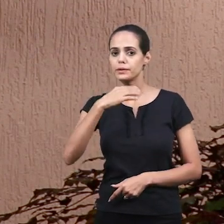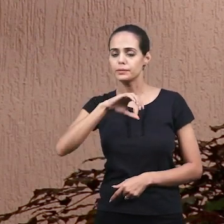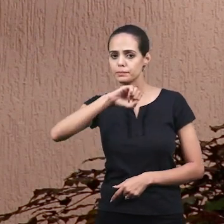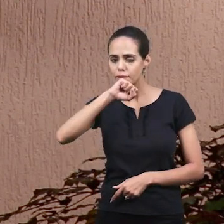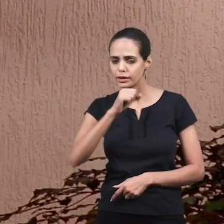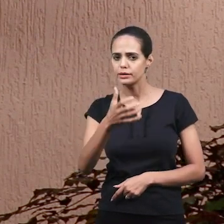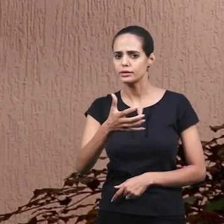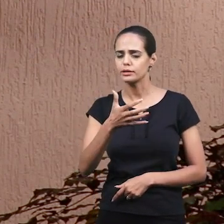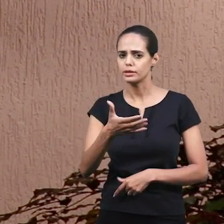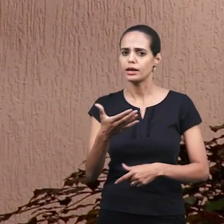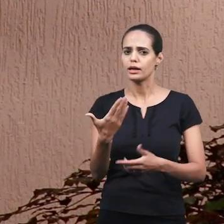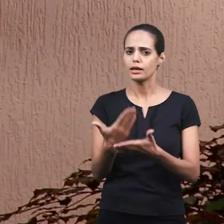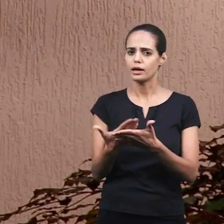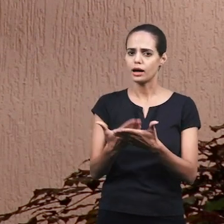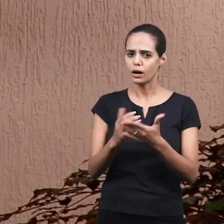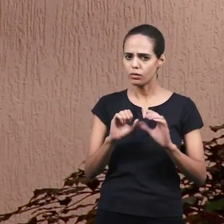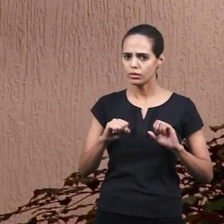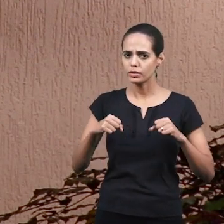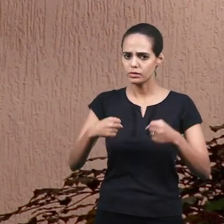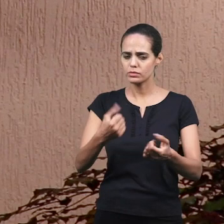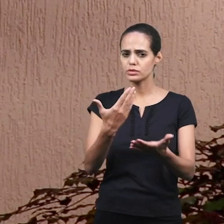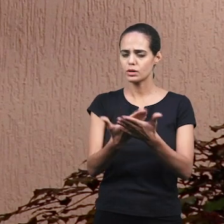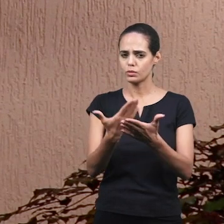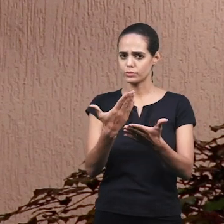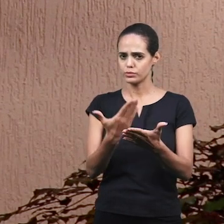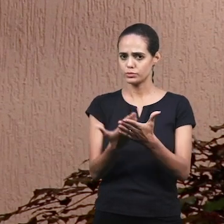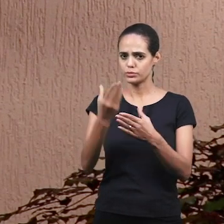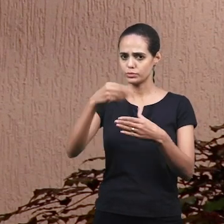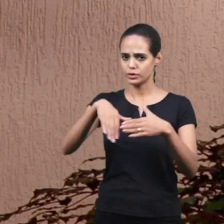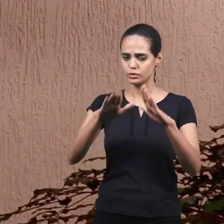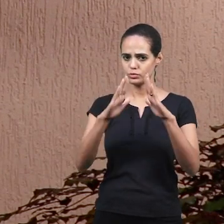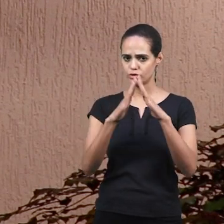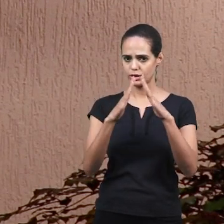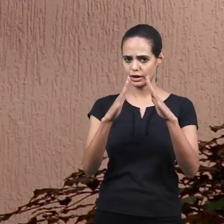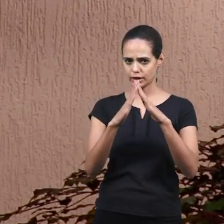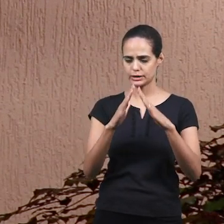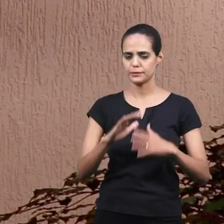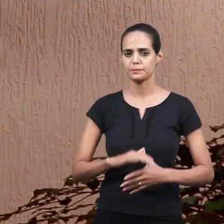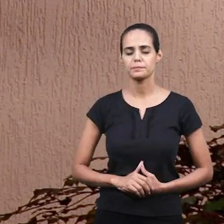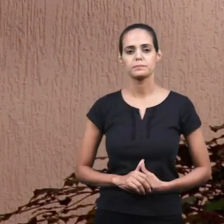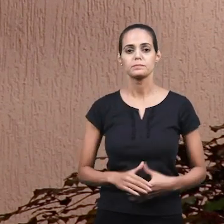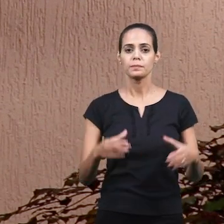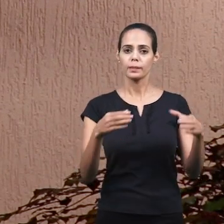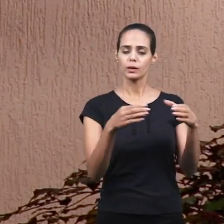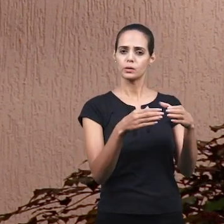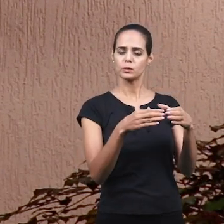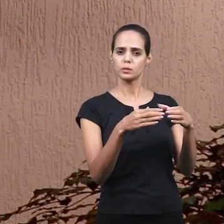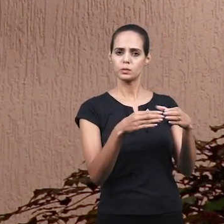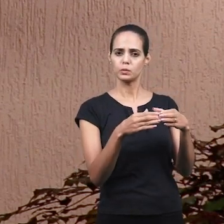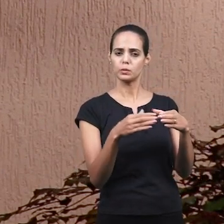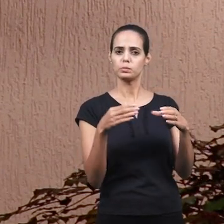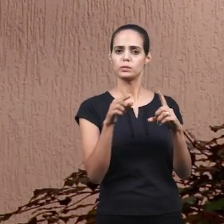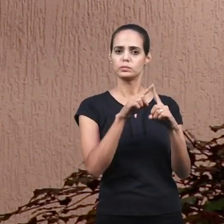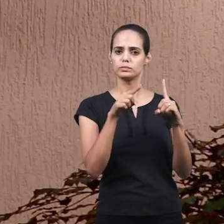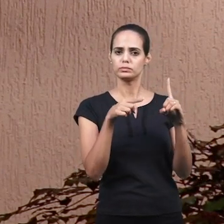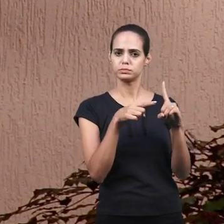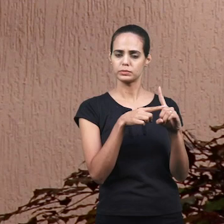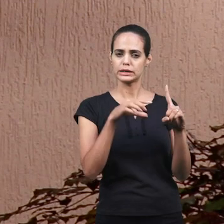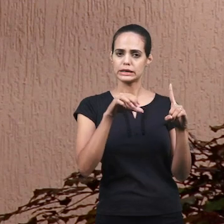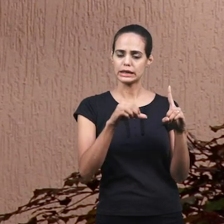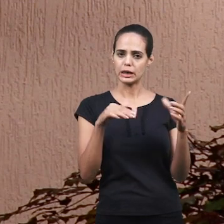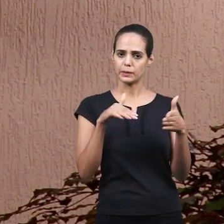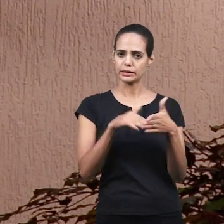veulent donner l'étude à leurs enfants ou renforcer l'étude à la maison? Pour cette classe de